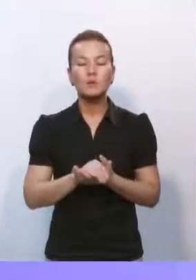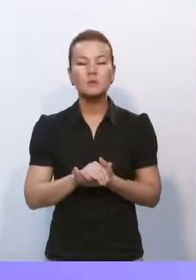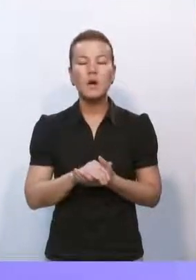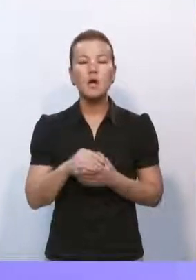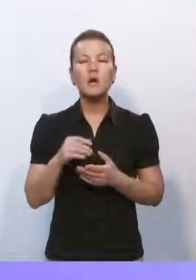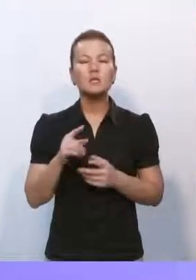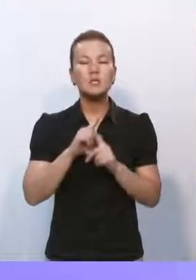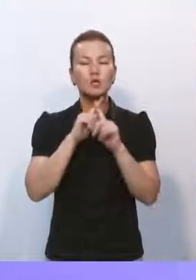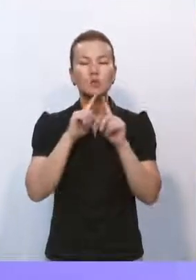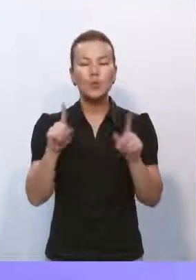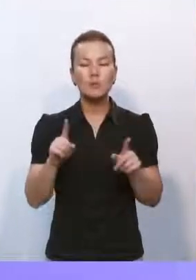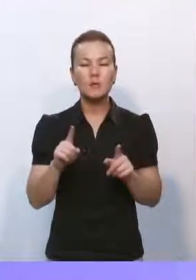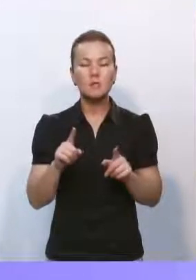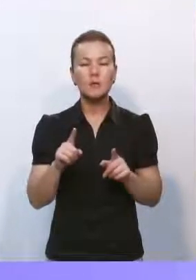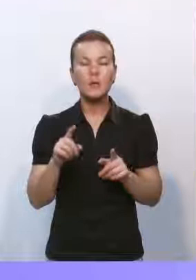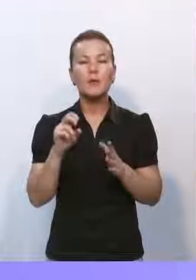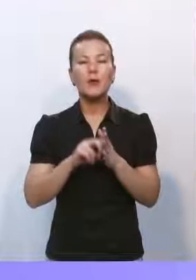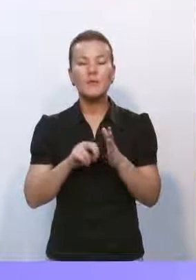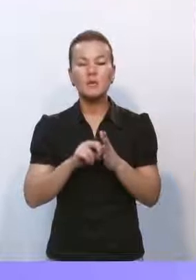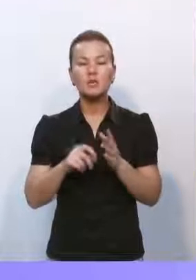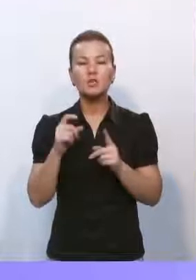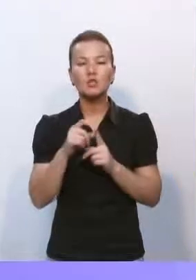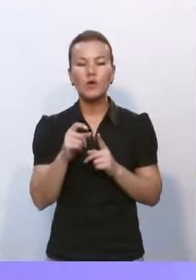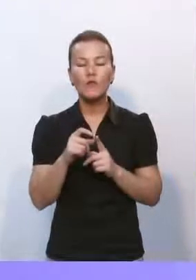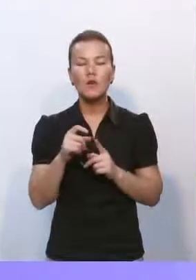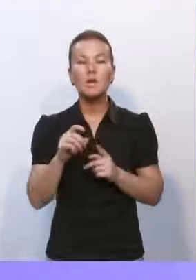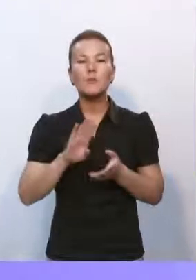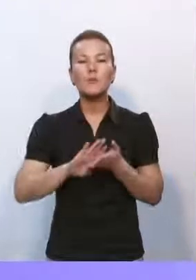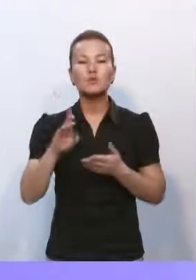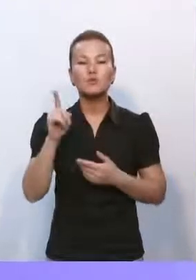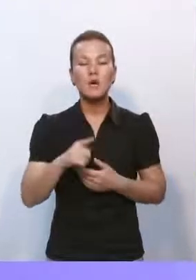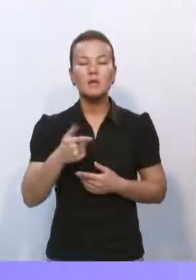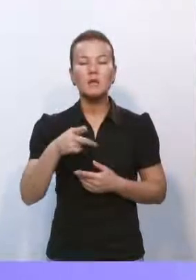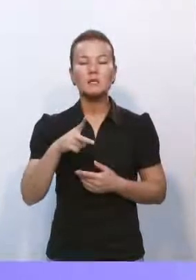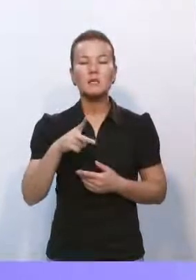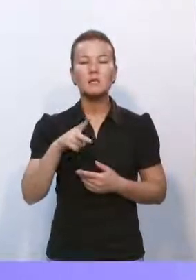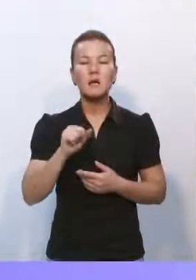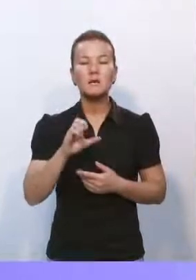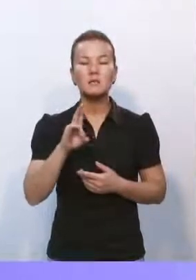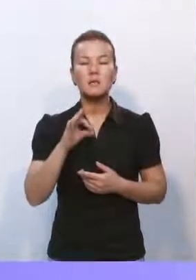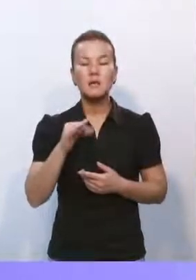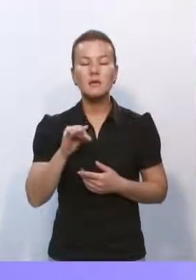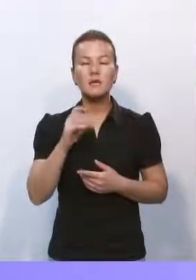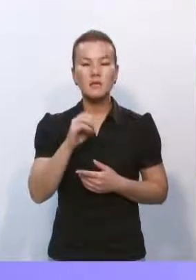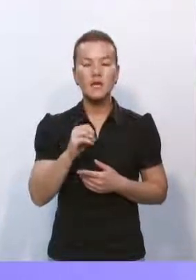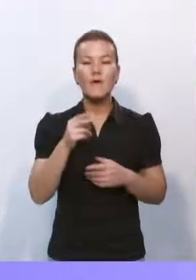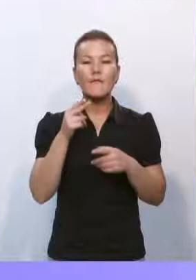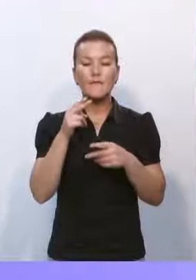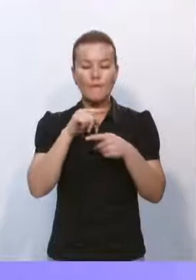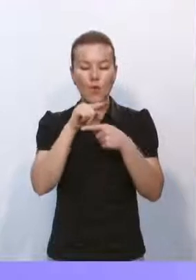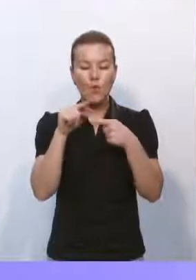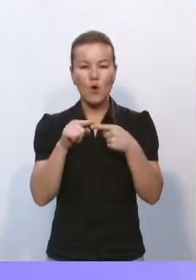с особенностями проверки слов с безударной гласной «е» в корне